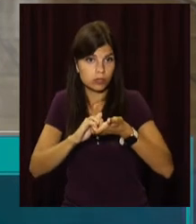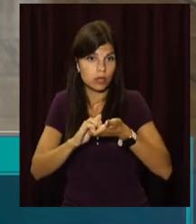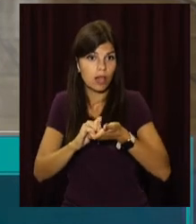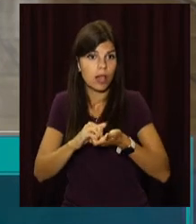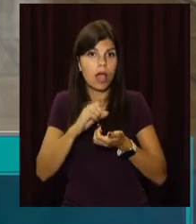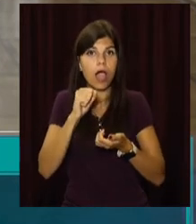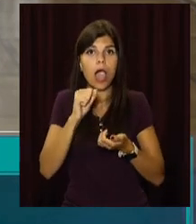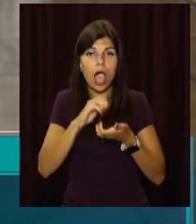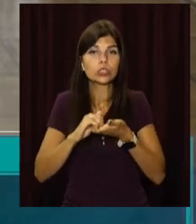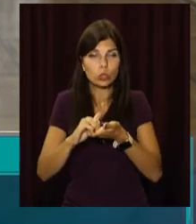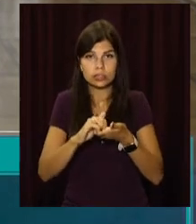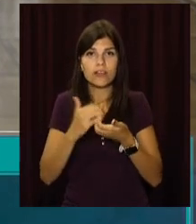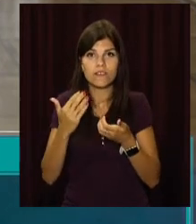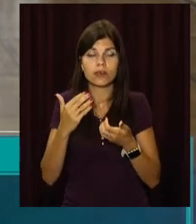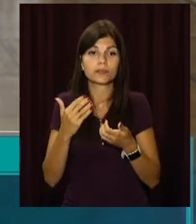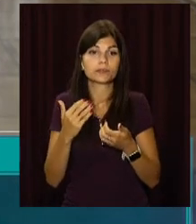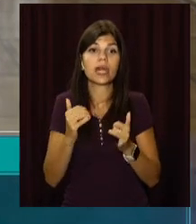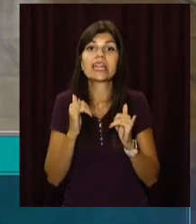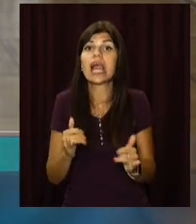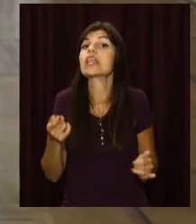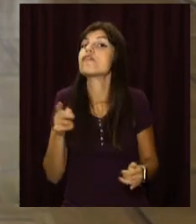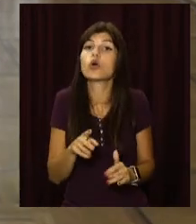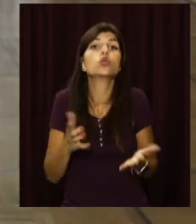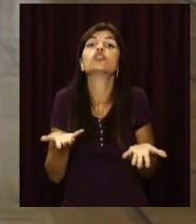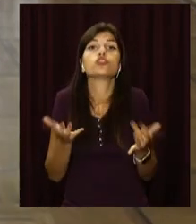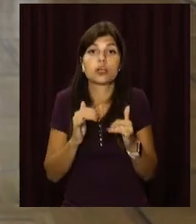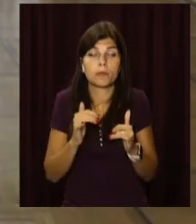організацію Асоціація аграріїв Придніпров'я для того, щоб